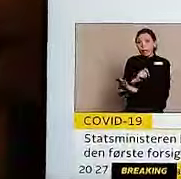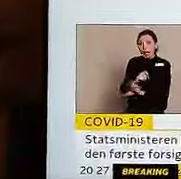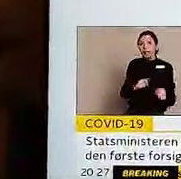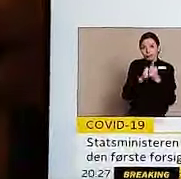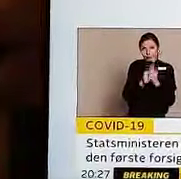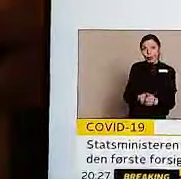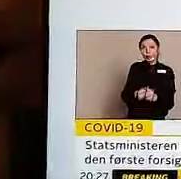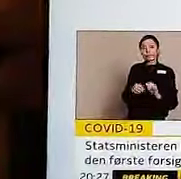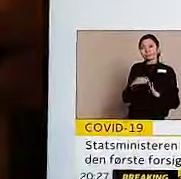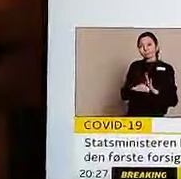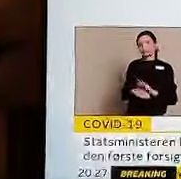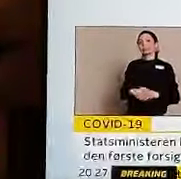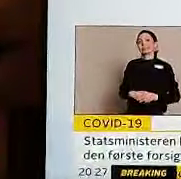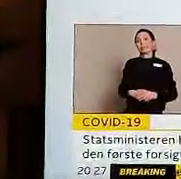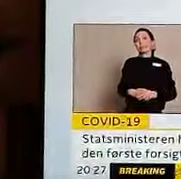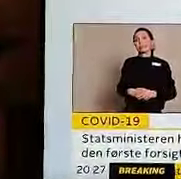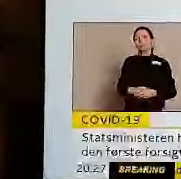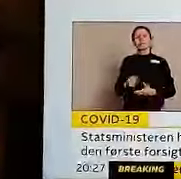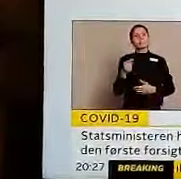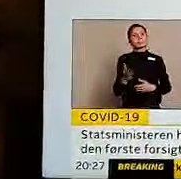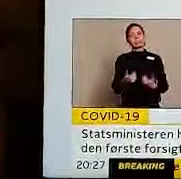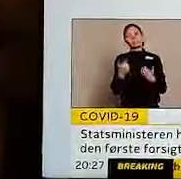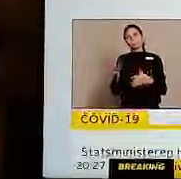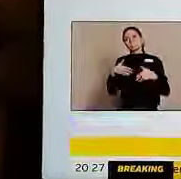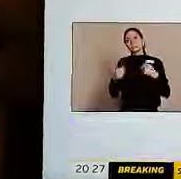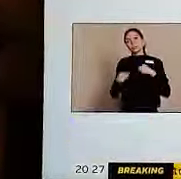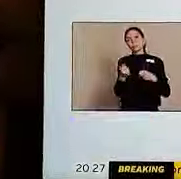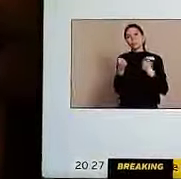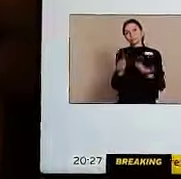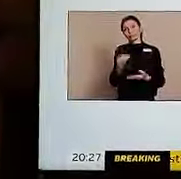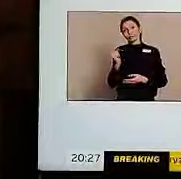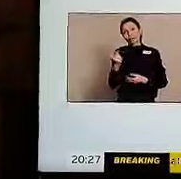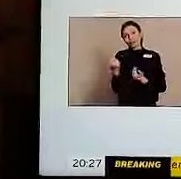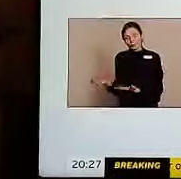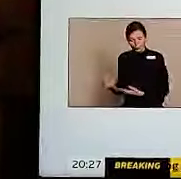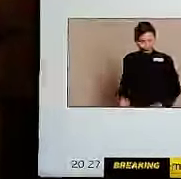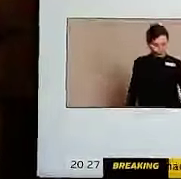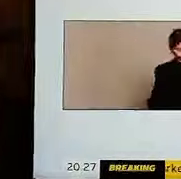غايته، وكم الإصابات وكم عدد الوفيات.